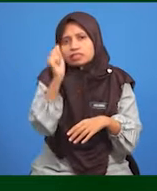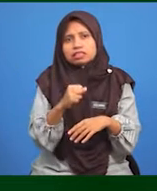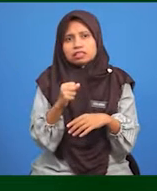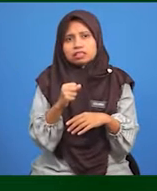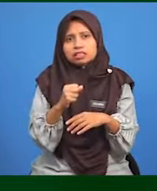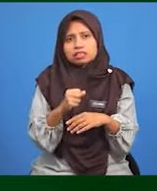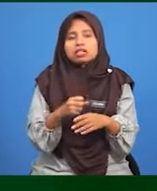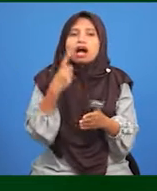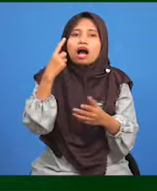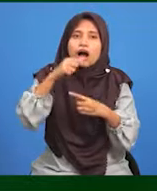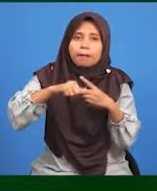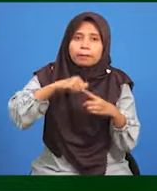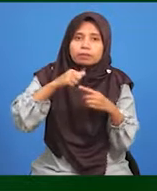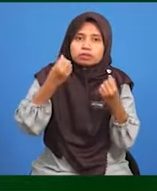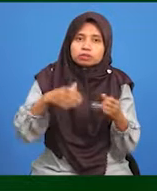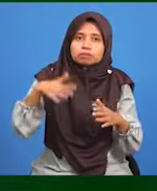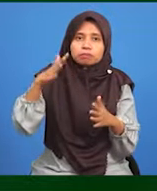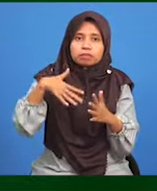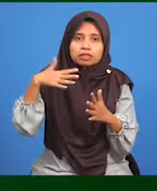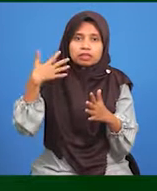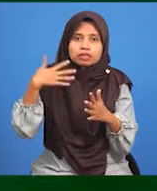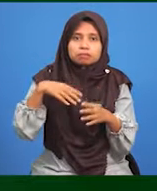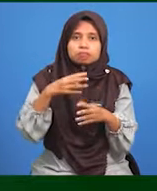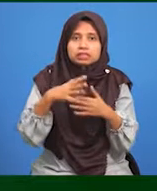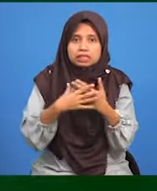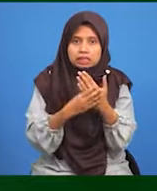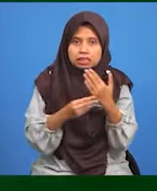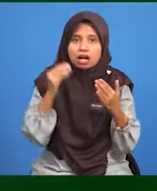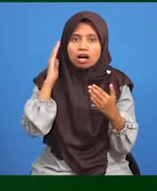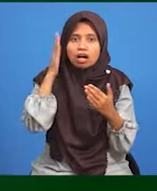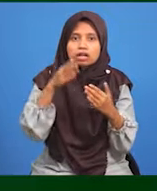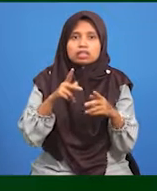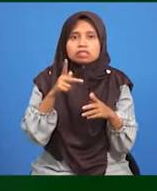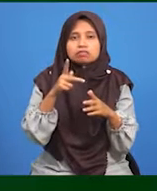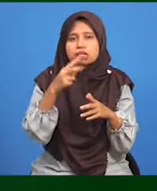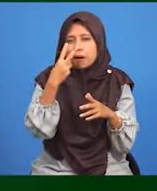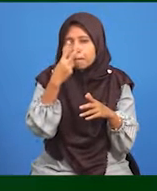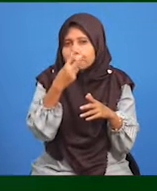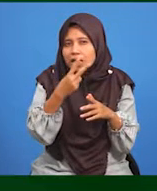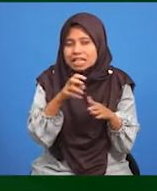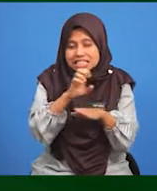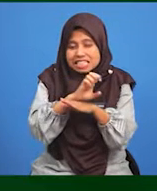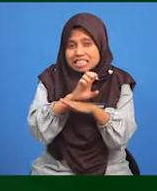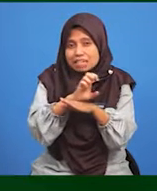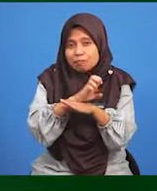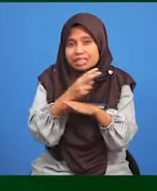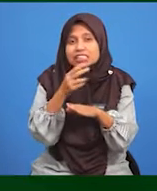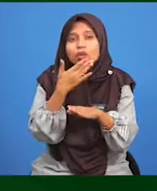Hai apabila sudah panas minyak akan kelihatan kuning keemasan